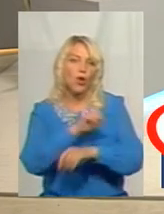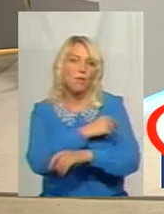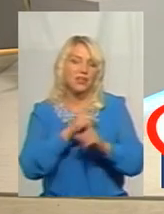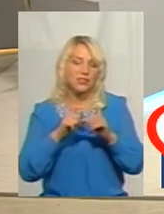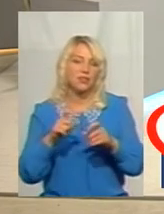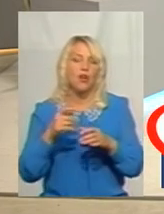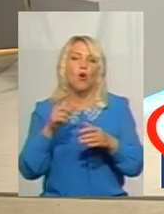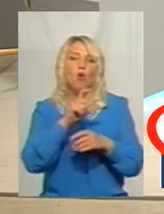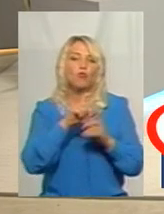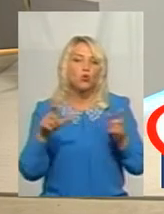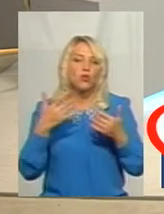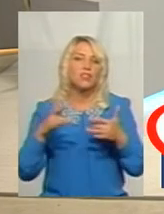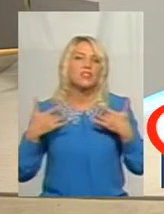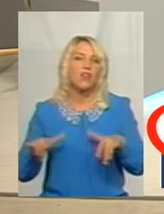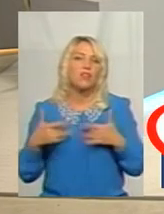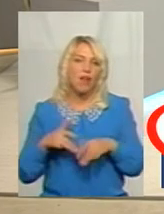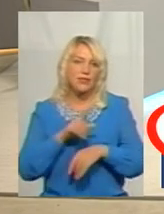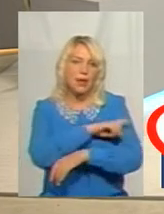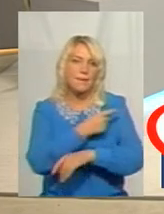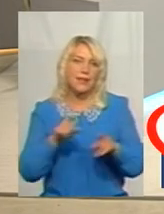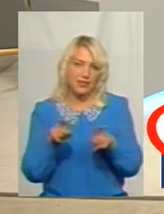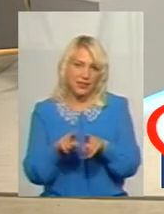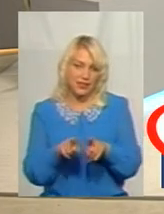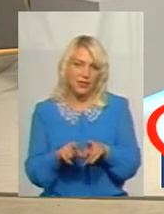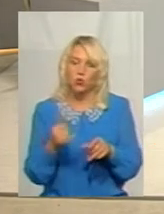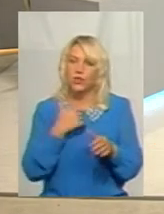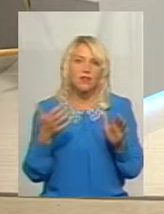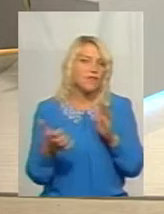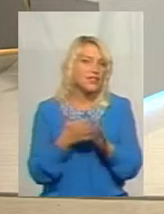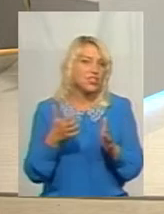звільняються медсестри, нас значно не вистачає в школі лікарів.